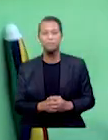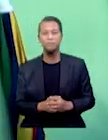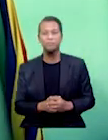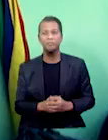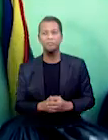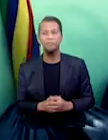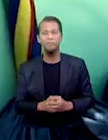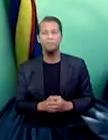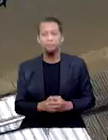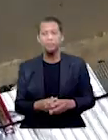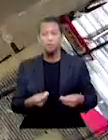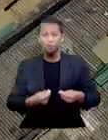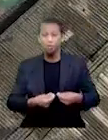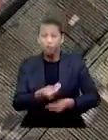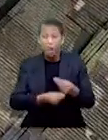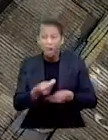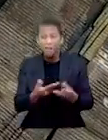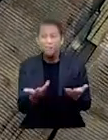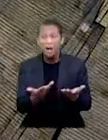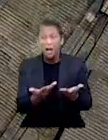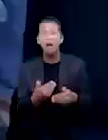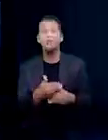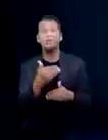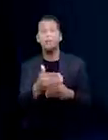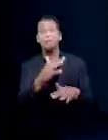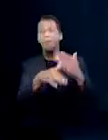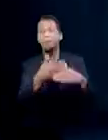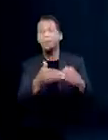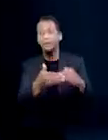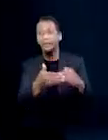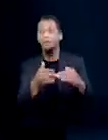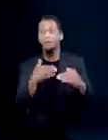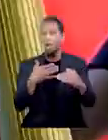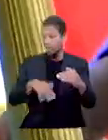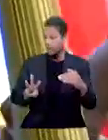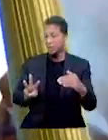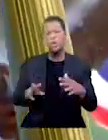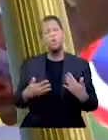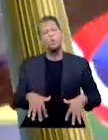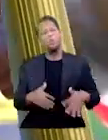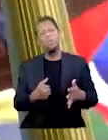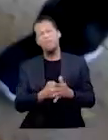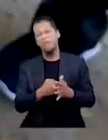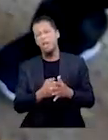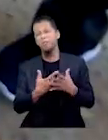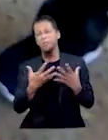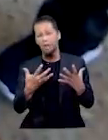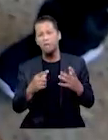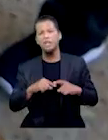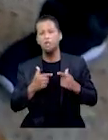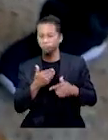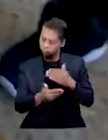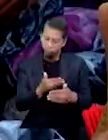Menjajakan dagangan di depan sebuah pabrik, ibu tiga anak ini menghadapi berbagai rintangan demi kebutuhan hidupnya. Saingan